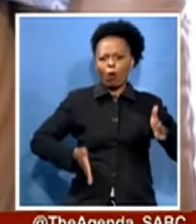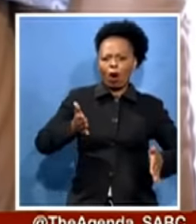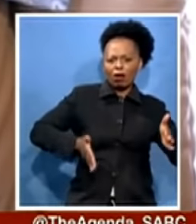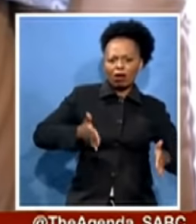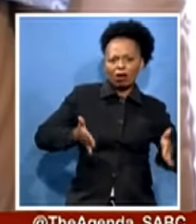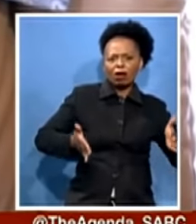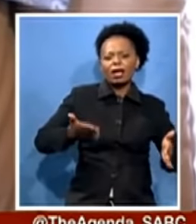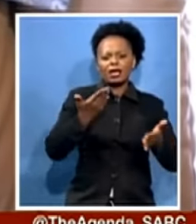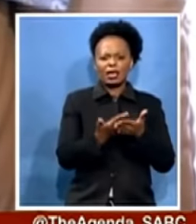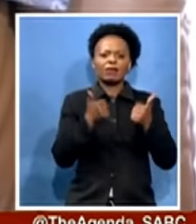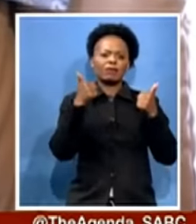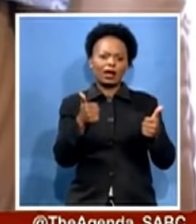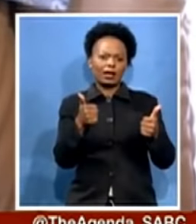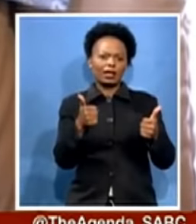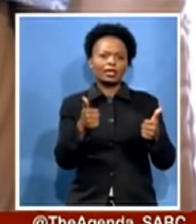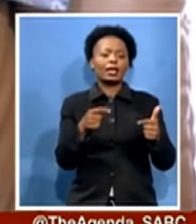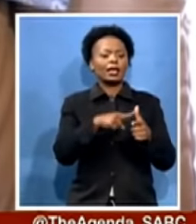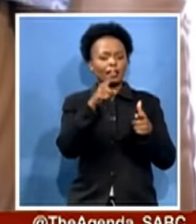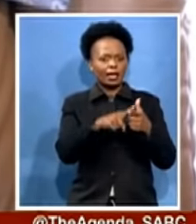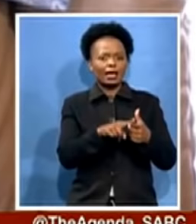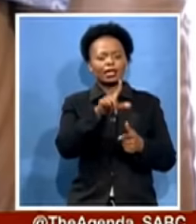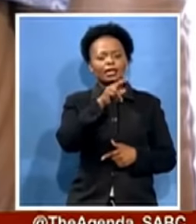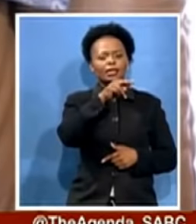yaphuma wathatha imoto waya e-park